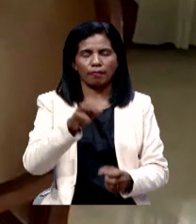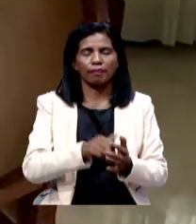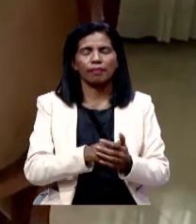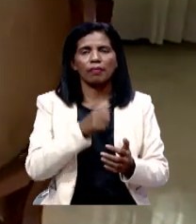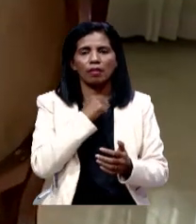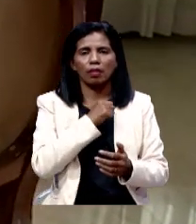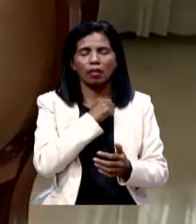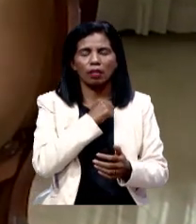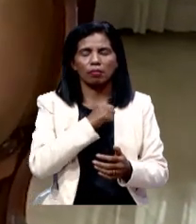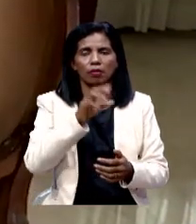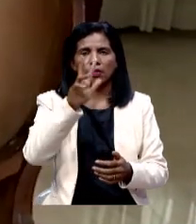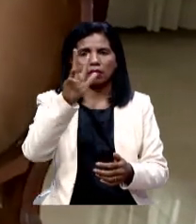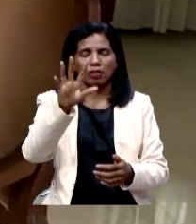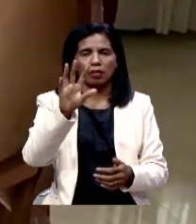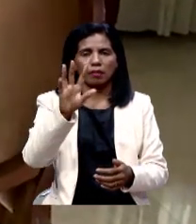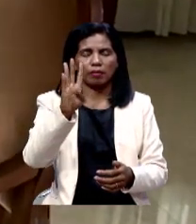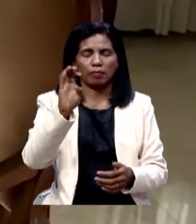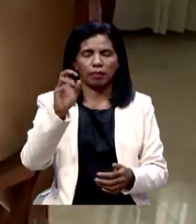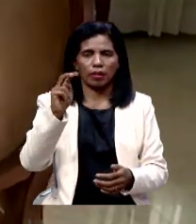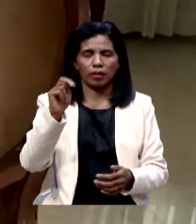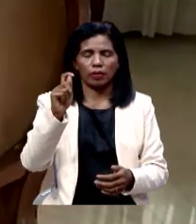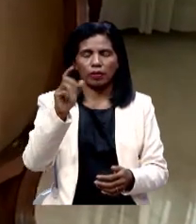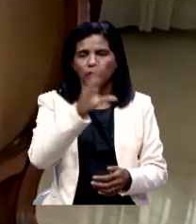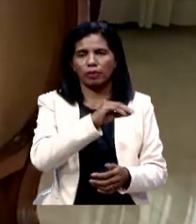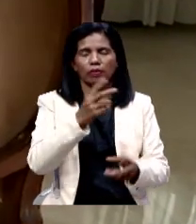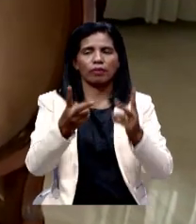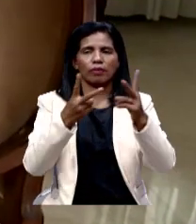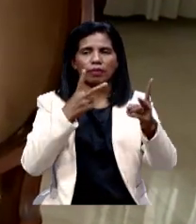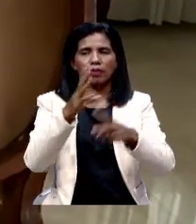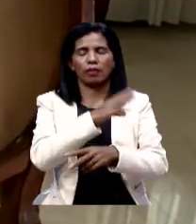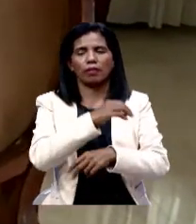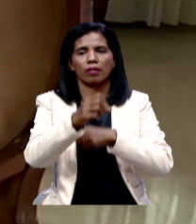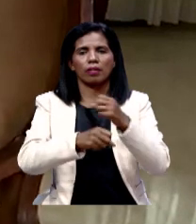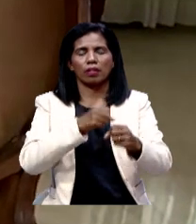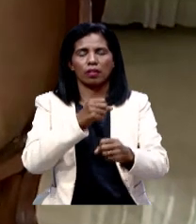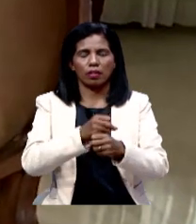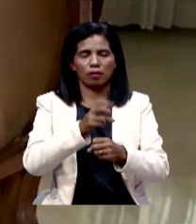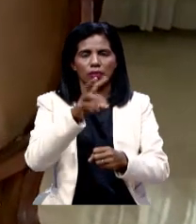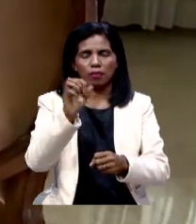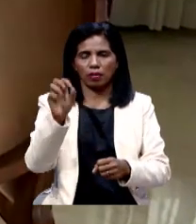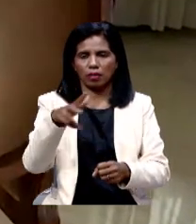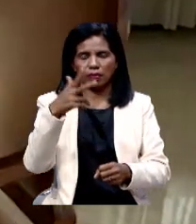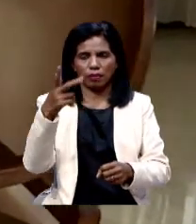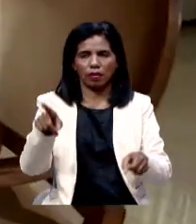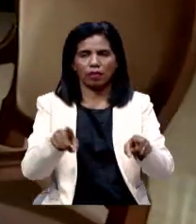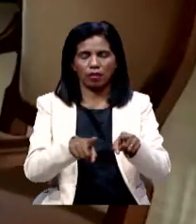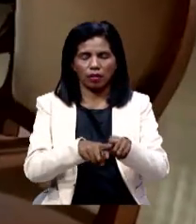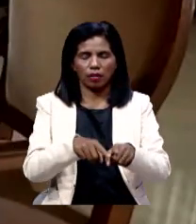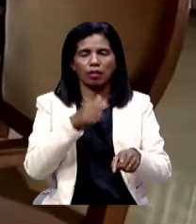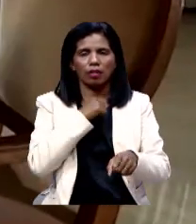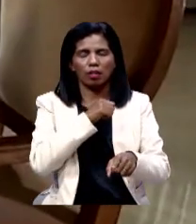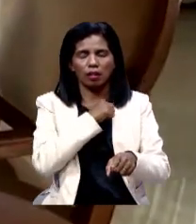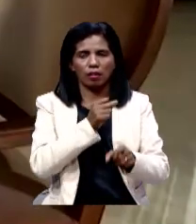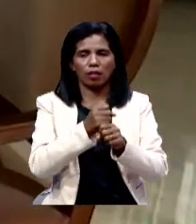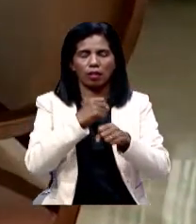XVI visita cidade ne lutinan hat ha foi resignaan e tina rihurua sanulu resentolo. Hanesan Papa dahuluk nebe